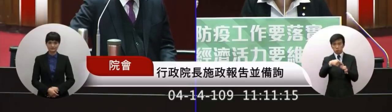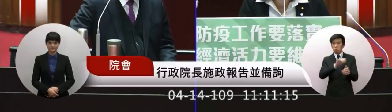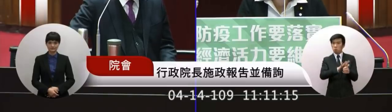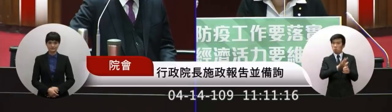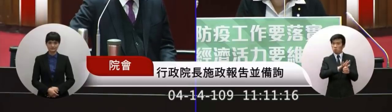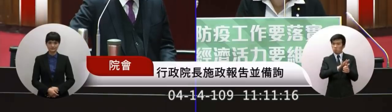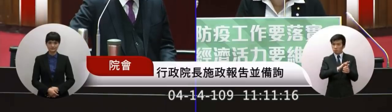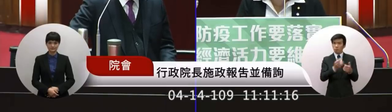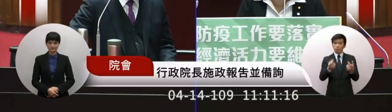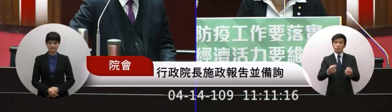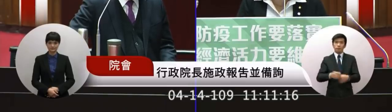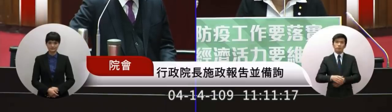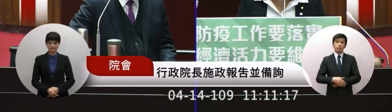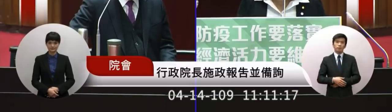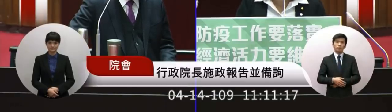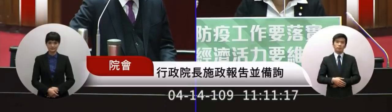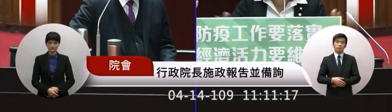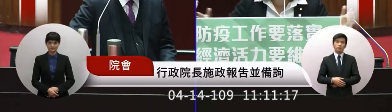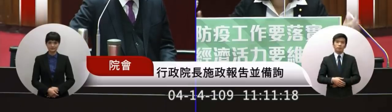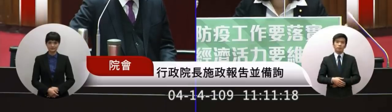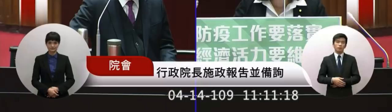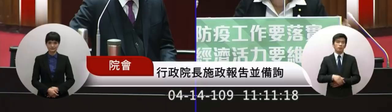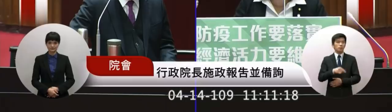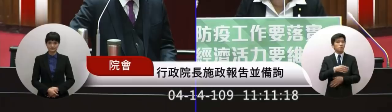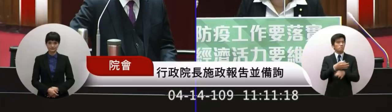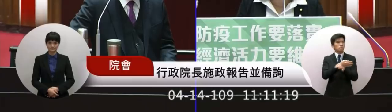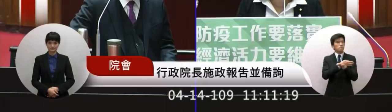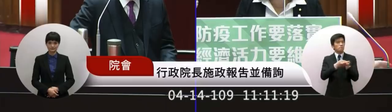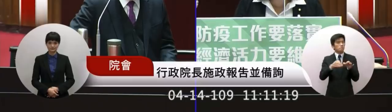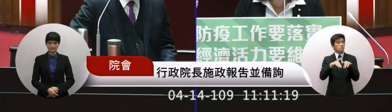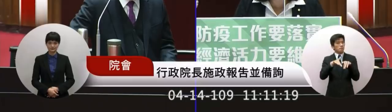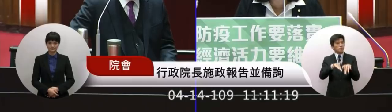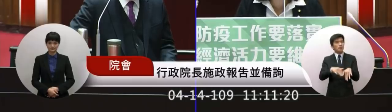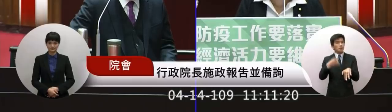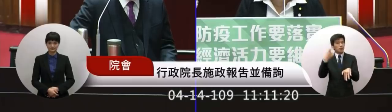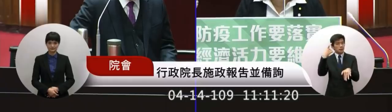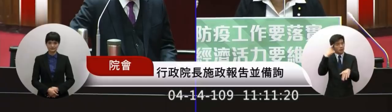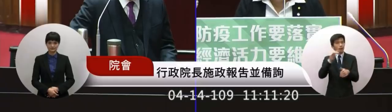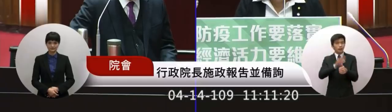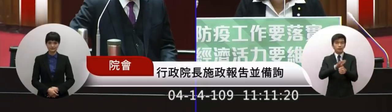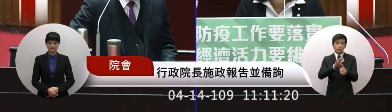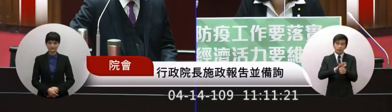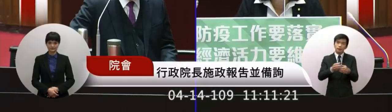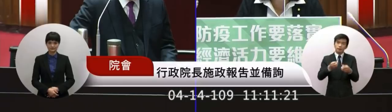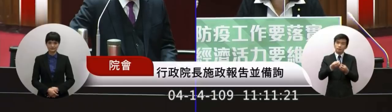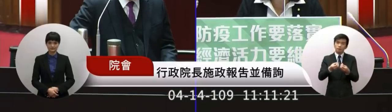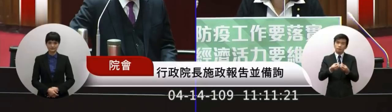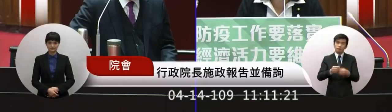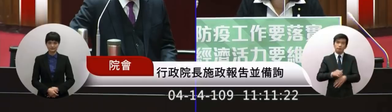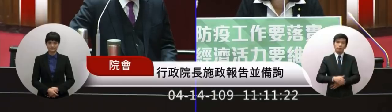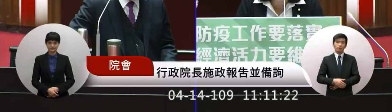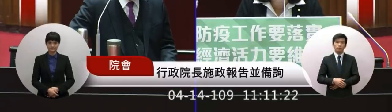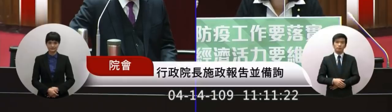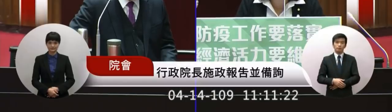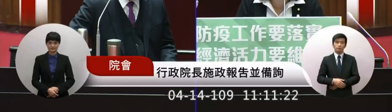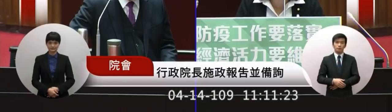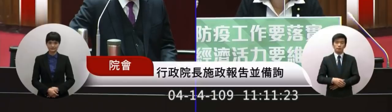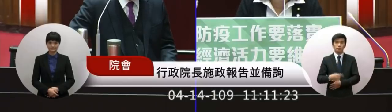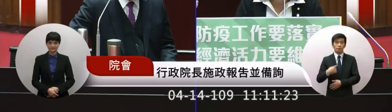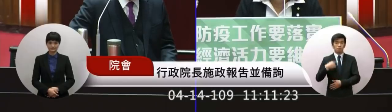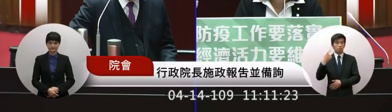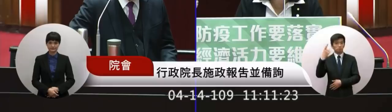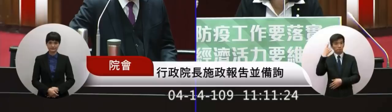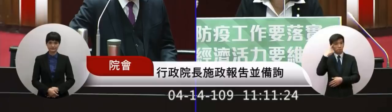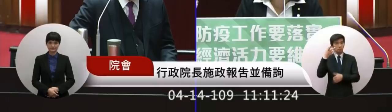在這個經濟當中要怎麼去平衡要怎麼去做院長我讓你請